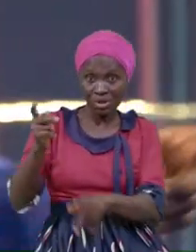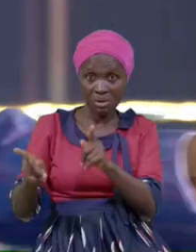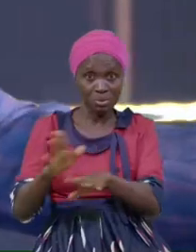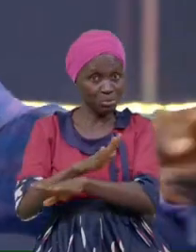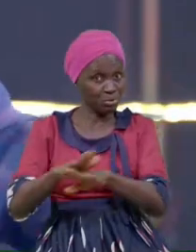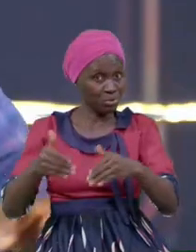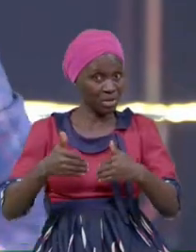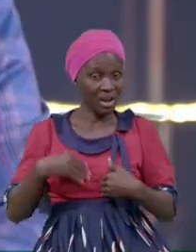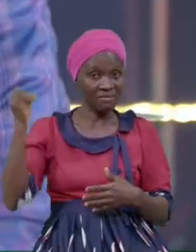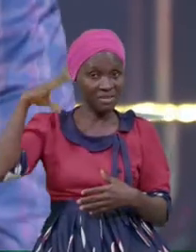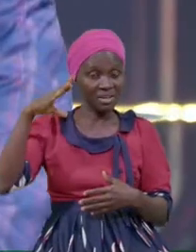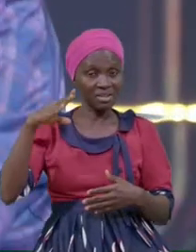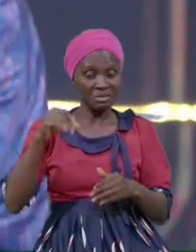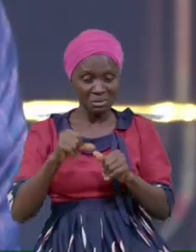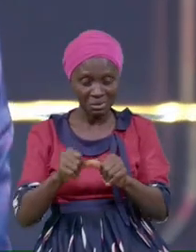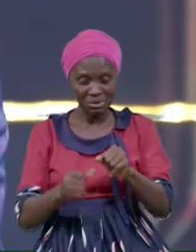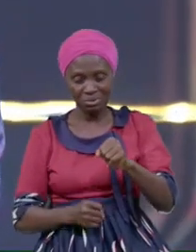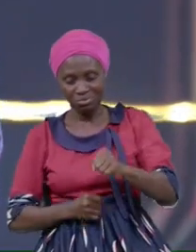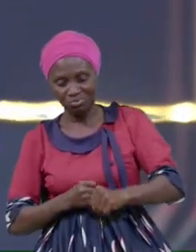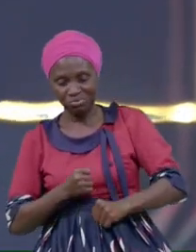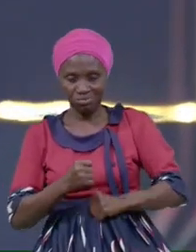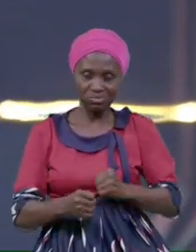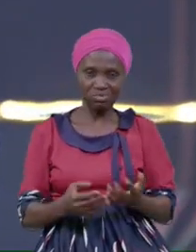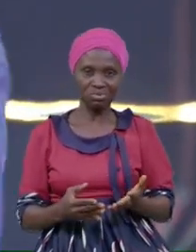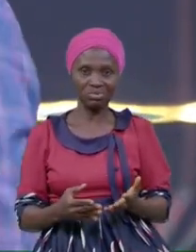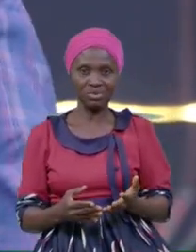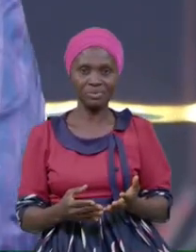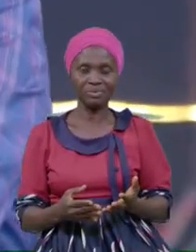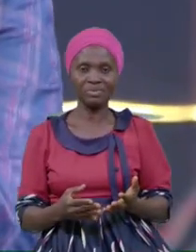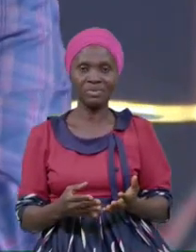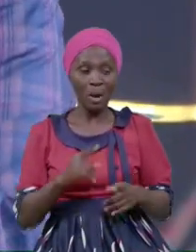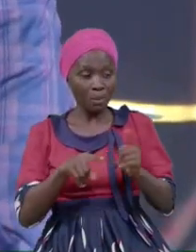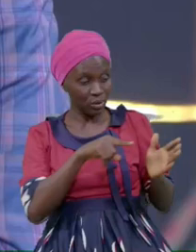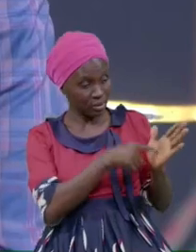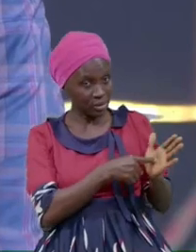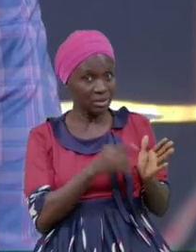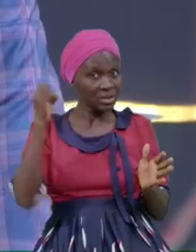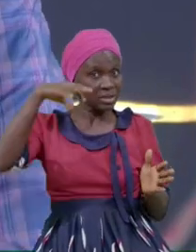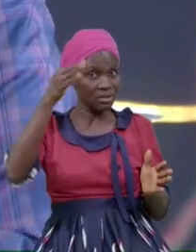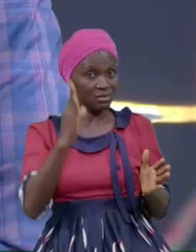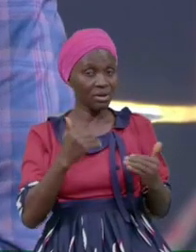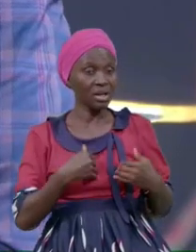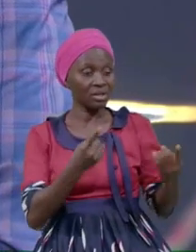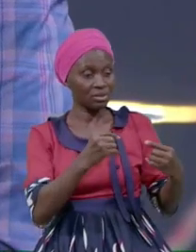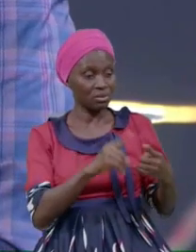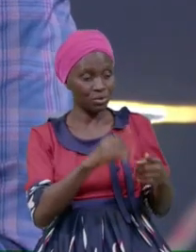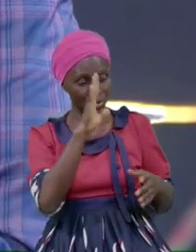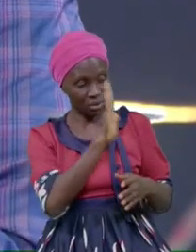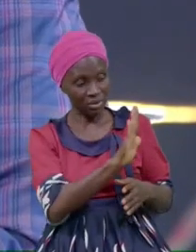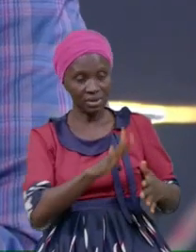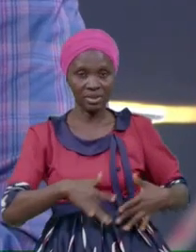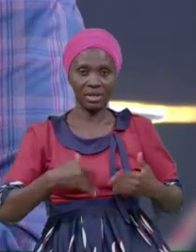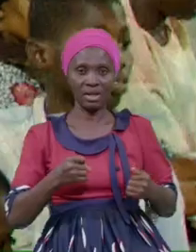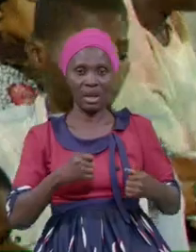encore par-ci, par-là, la grâce de Dieu est venue dans sa vie, et elle le rend capable. Quelque chose de